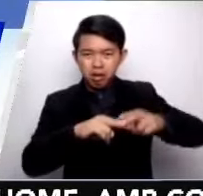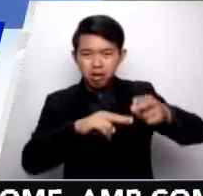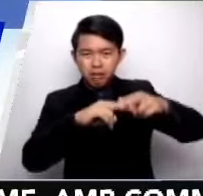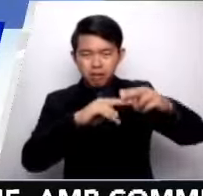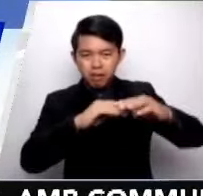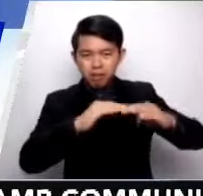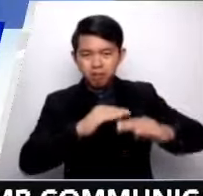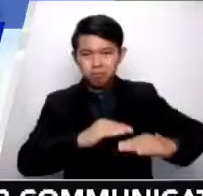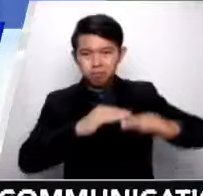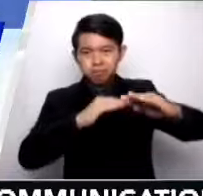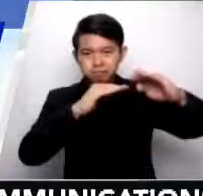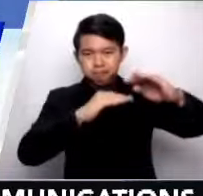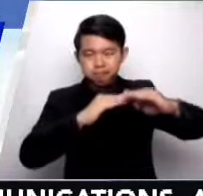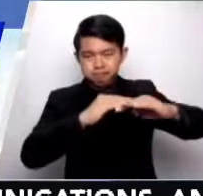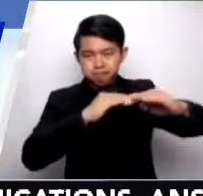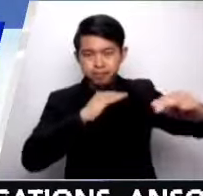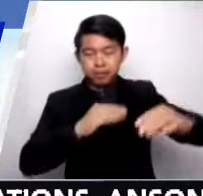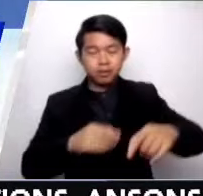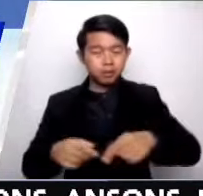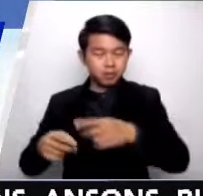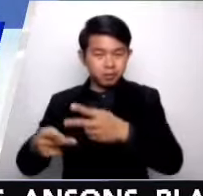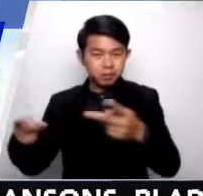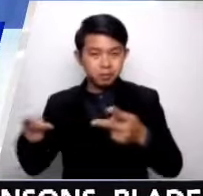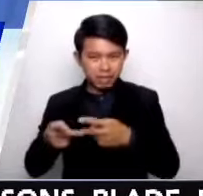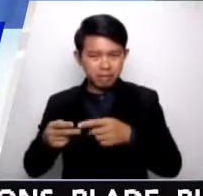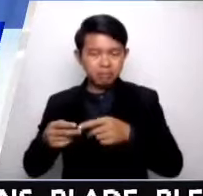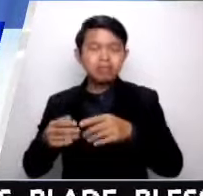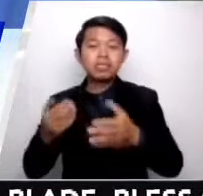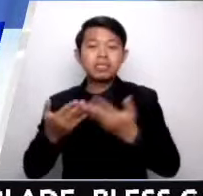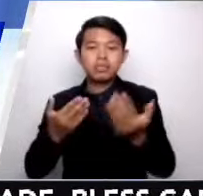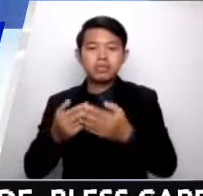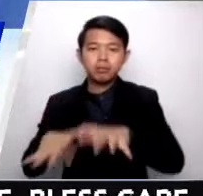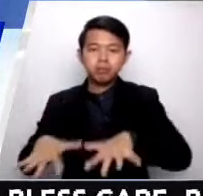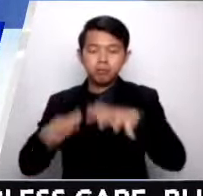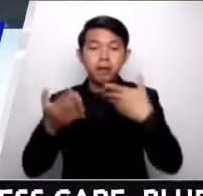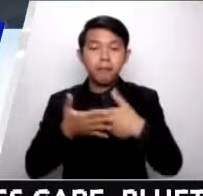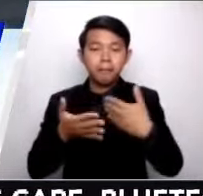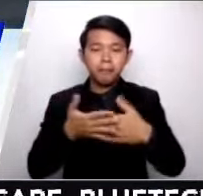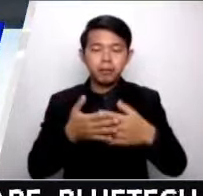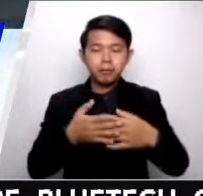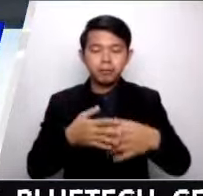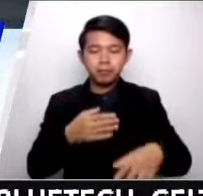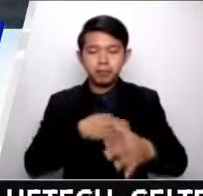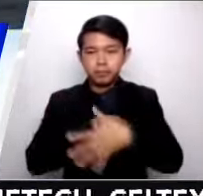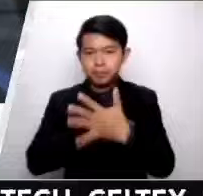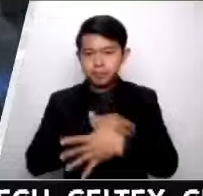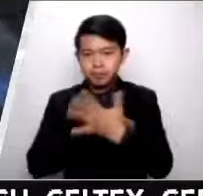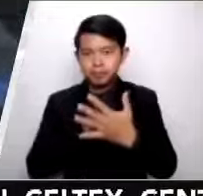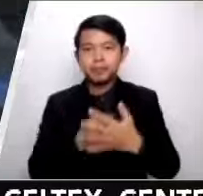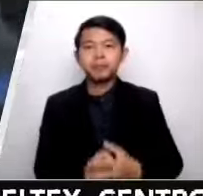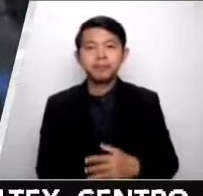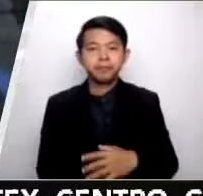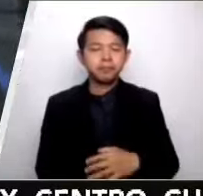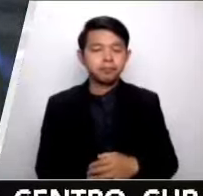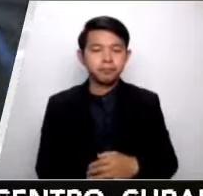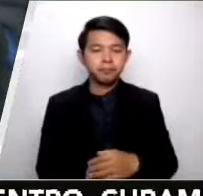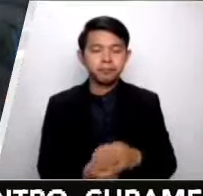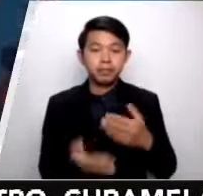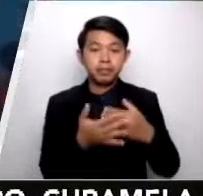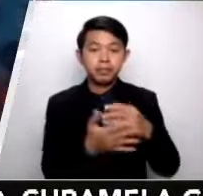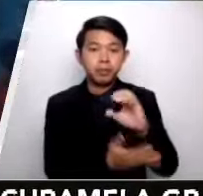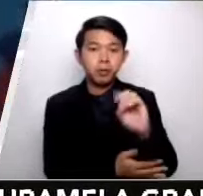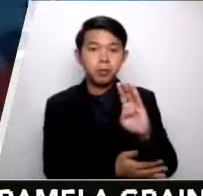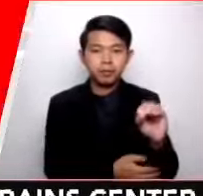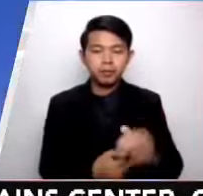to, ng dagat. Doon po sa patungo ng binuangan po sa Ubando. Von Aquino nagbabalita para sa GMA